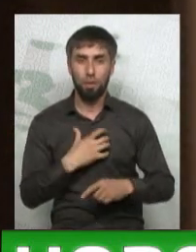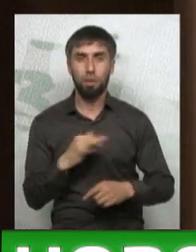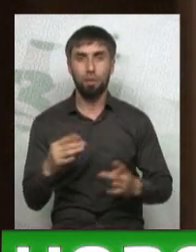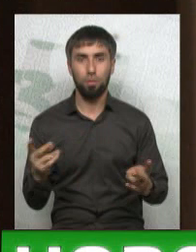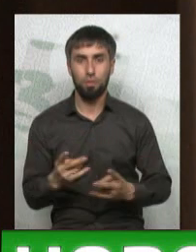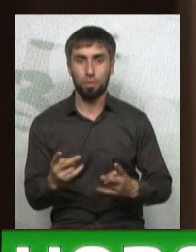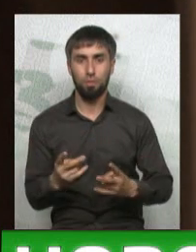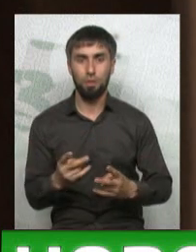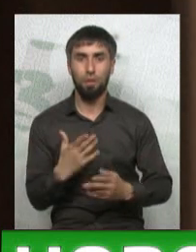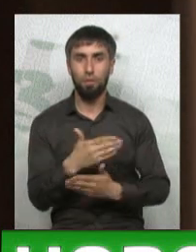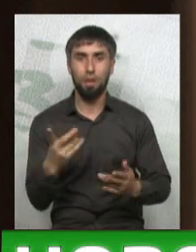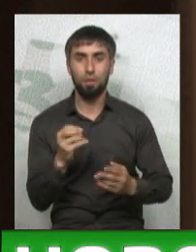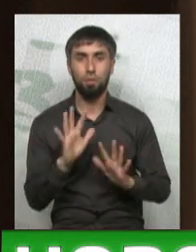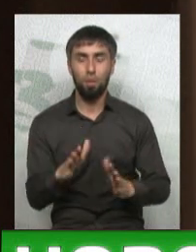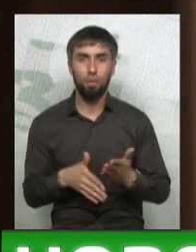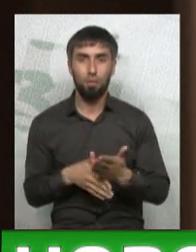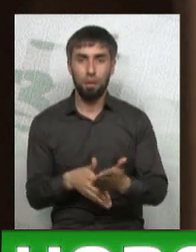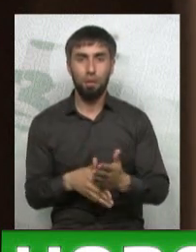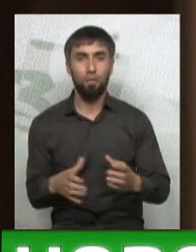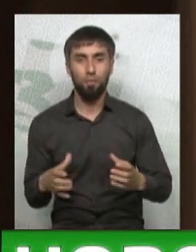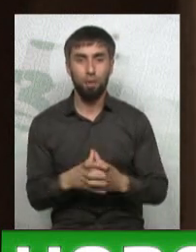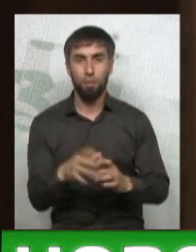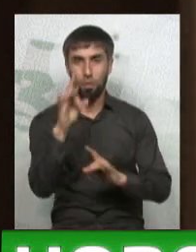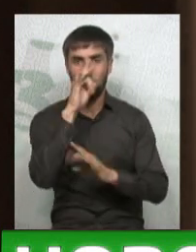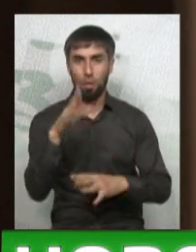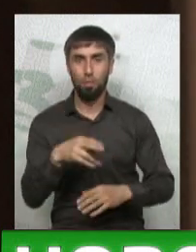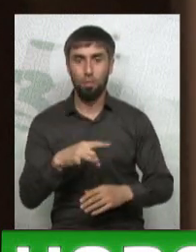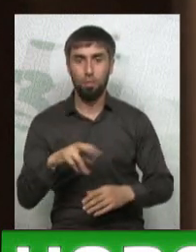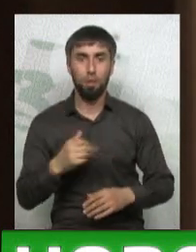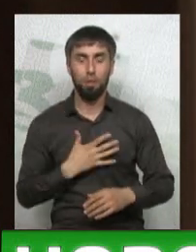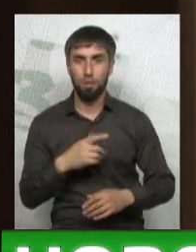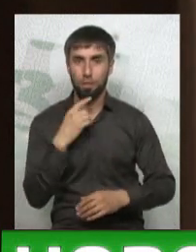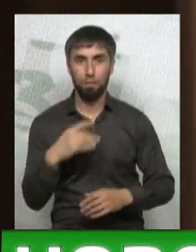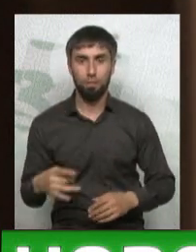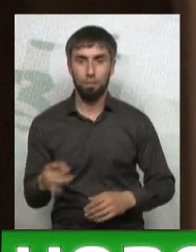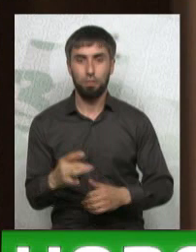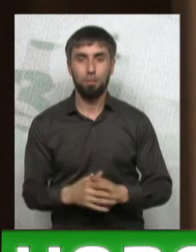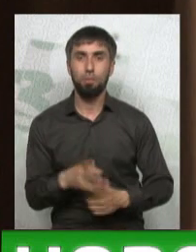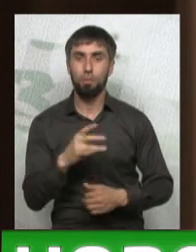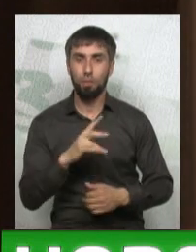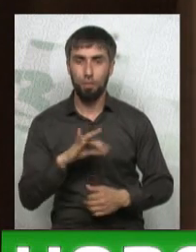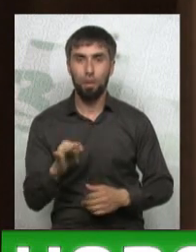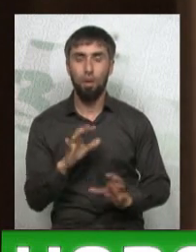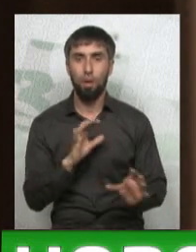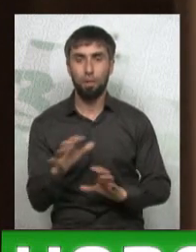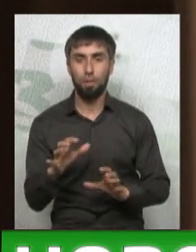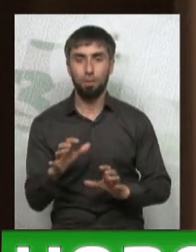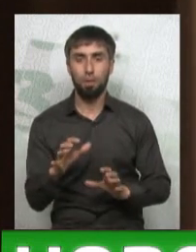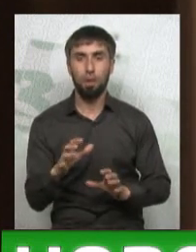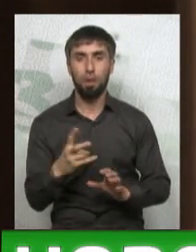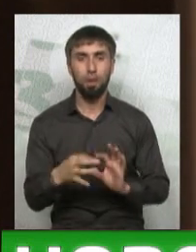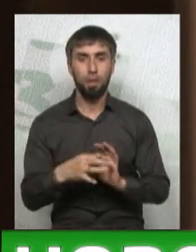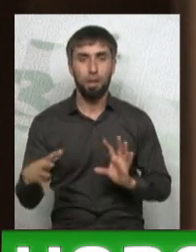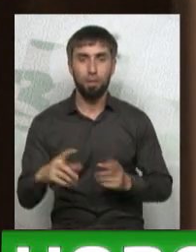необходим. Вы не только способствуете формированию культурного потенциала нашей республики, но и обеспечиваете неразрывную связь